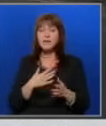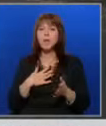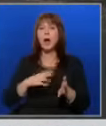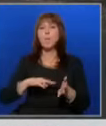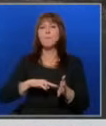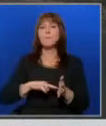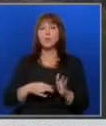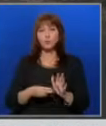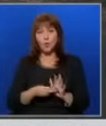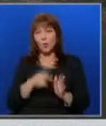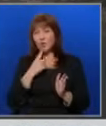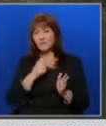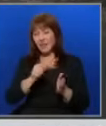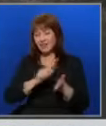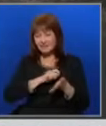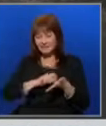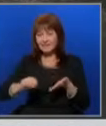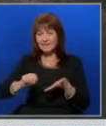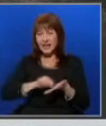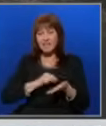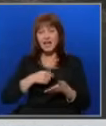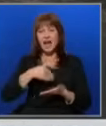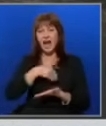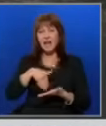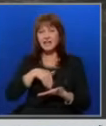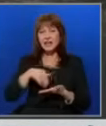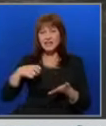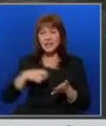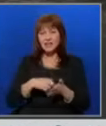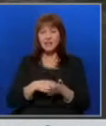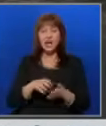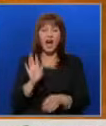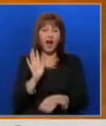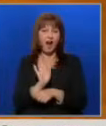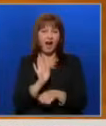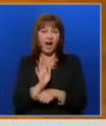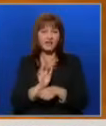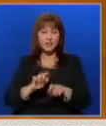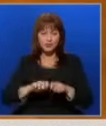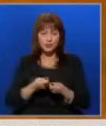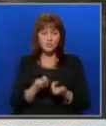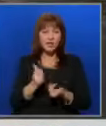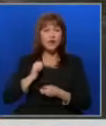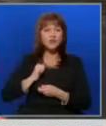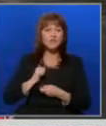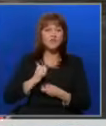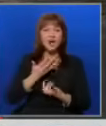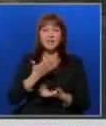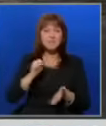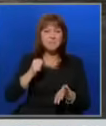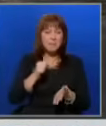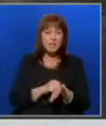протоколи за черквания, има адресни регистрации, карти, лични карти, счупени, чувалите нещо, имаше там